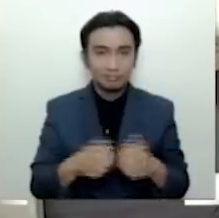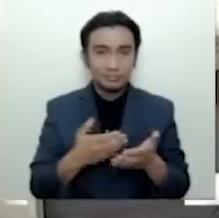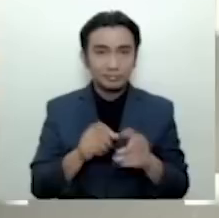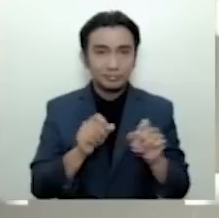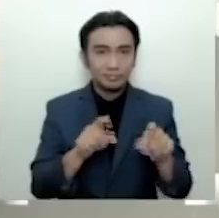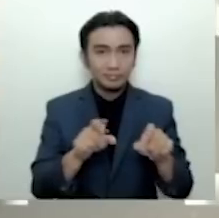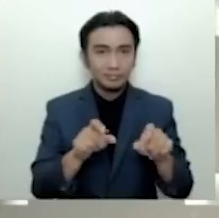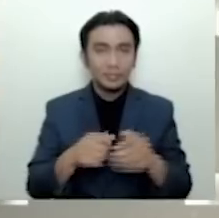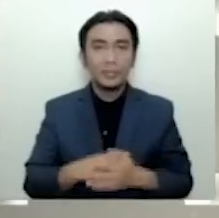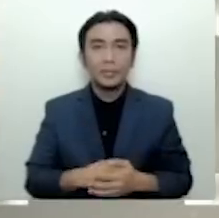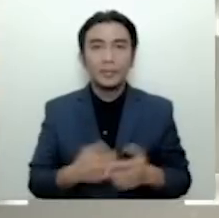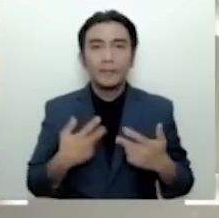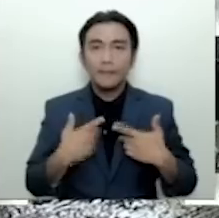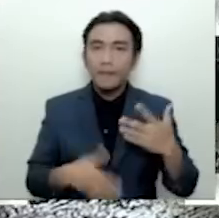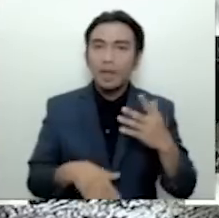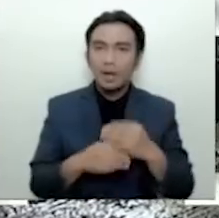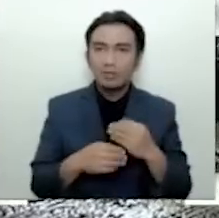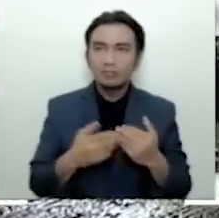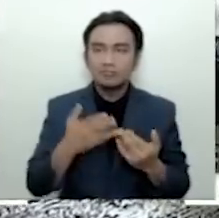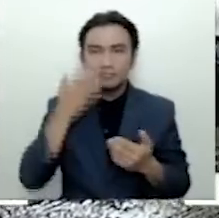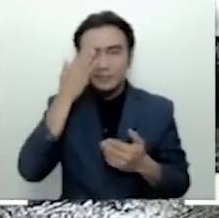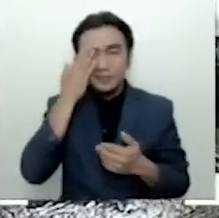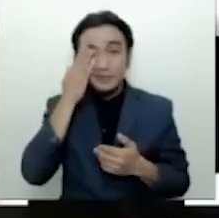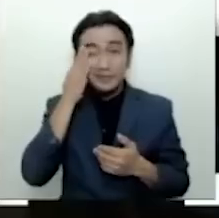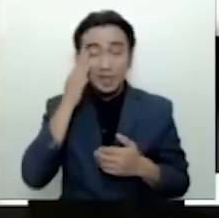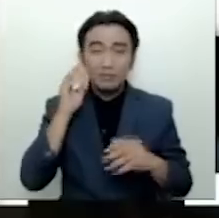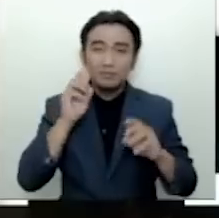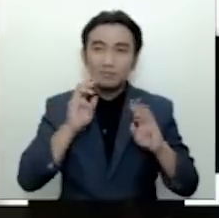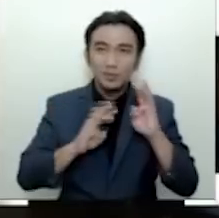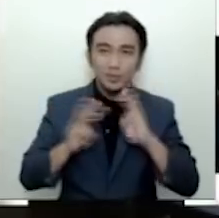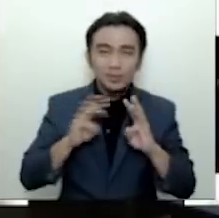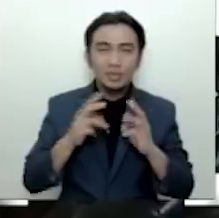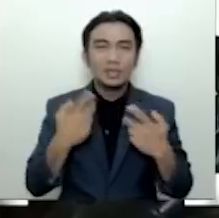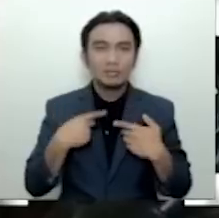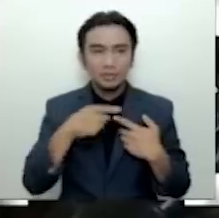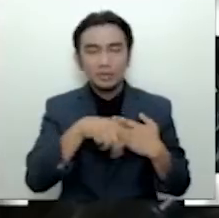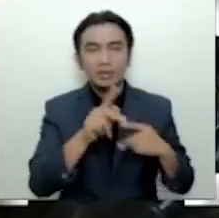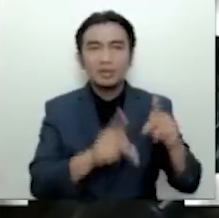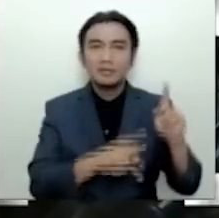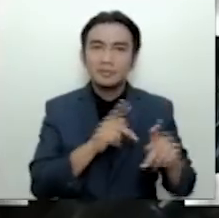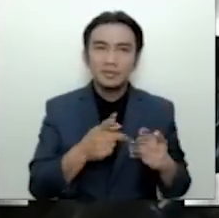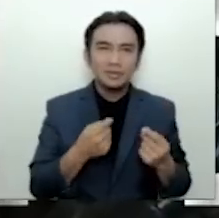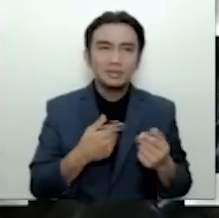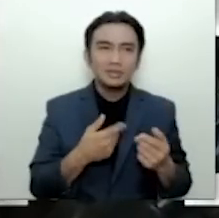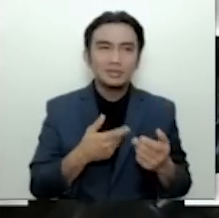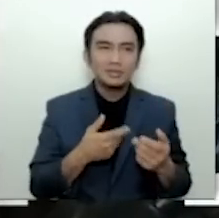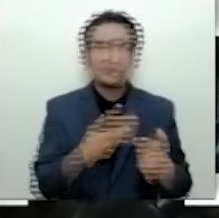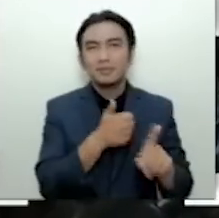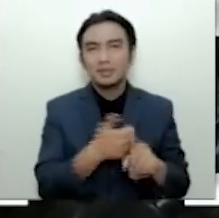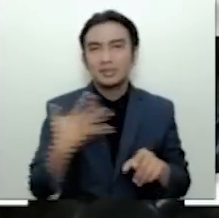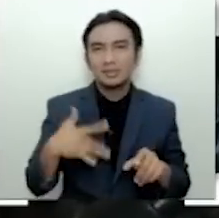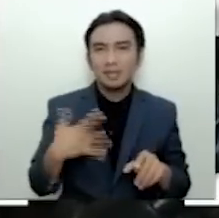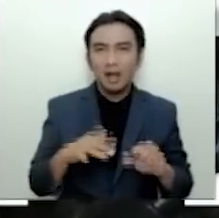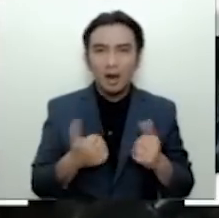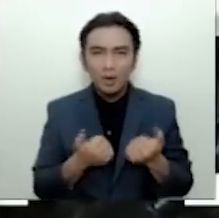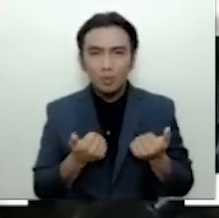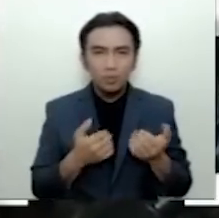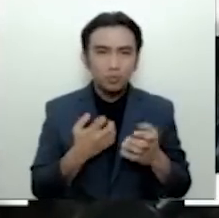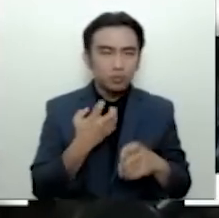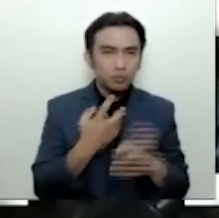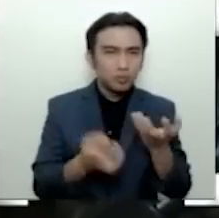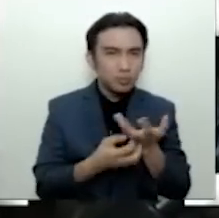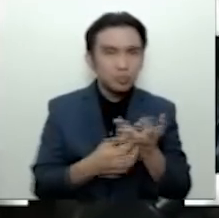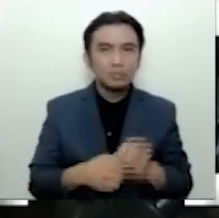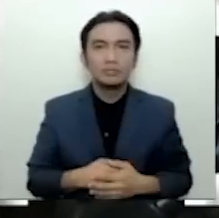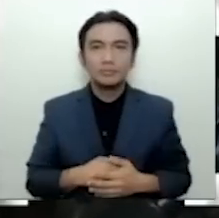sa pagdaing na mataas ang presyo ng mga bilihin, dumidiskarte na lang daw ang ilan. Yung tanghalian namin, almusal, diba, kakain